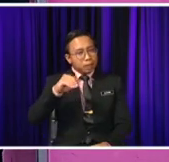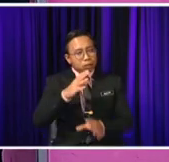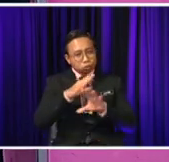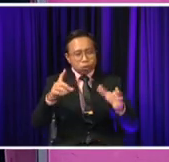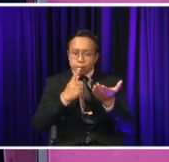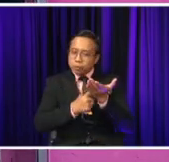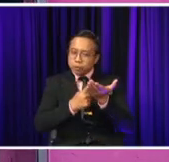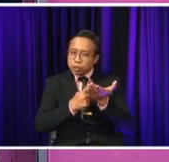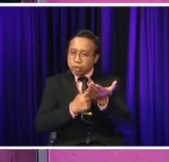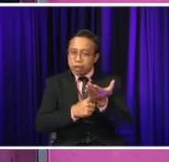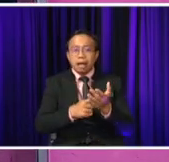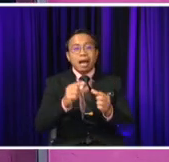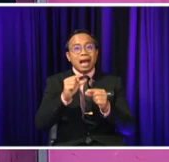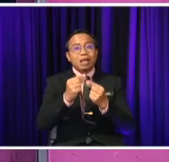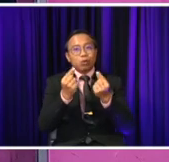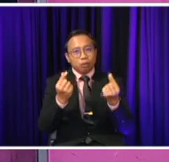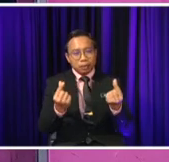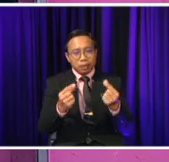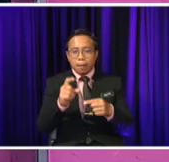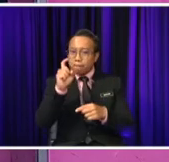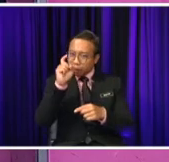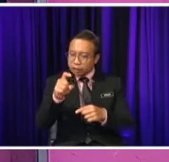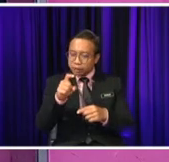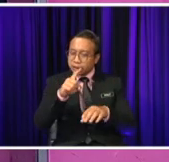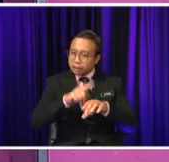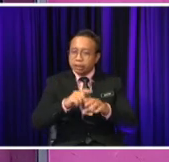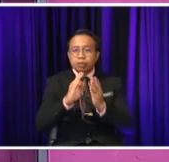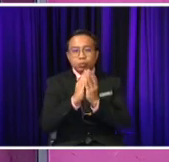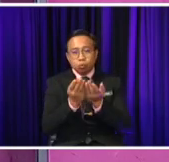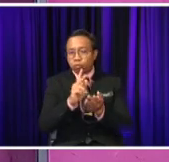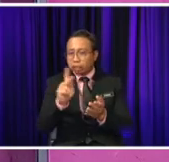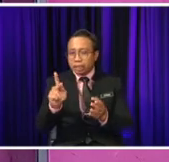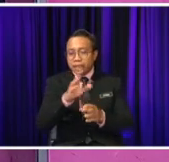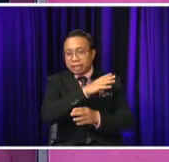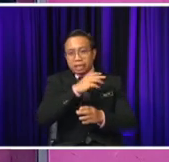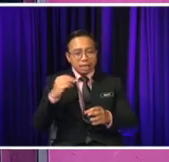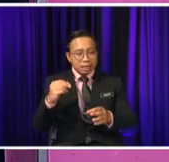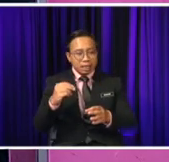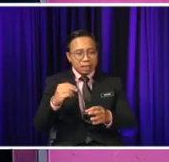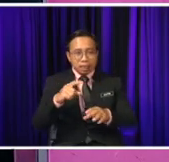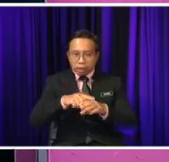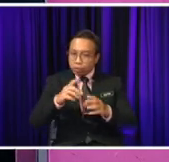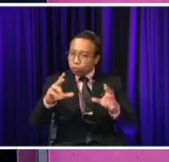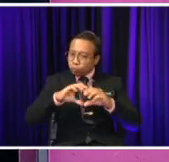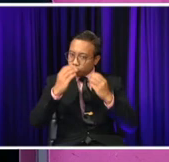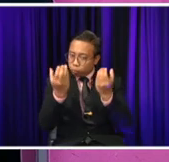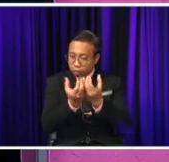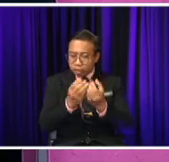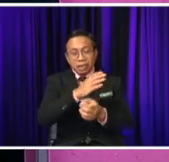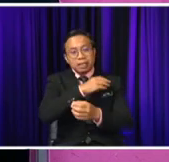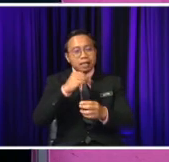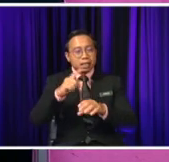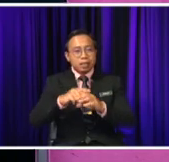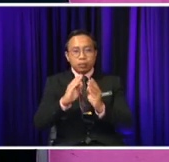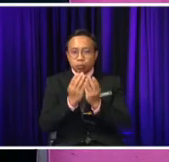berbincang bahwa Alquran ini perlu dibukukan dan dikumpulkan dan dibukukan untuk tidak